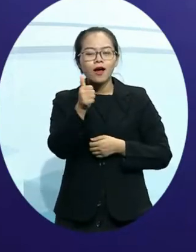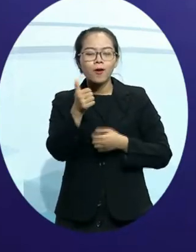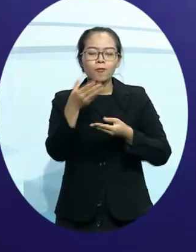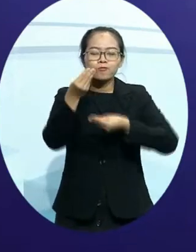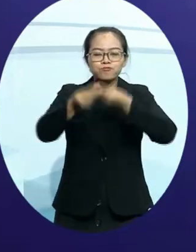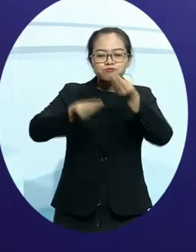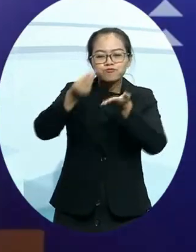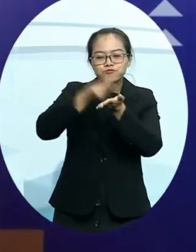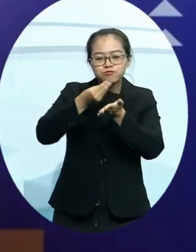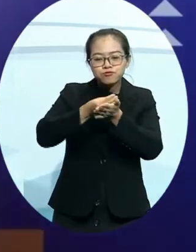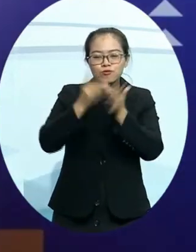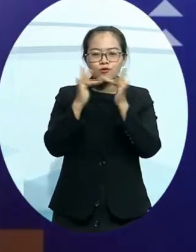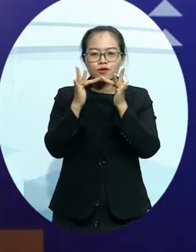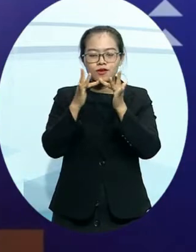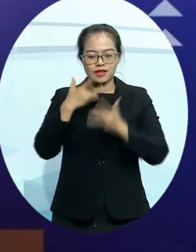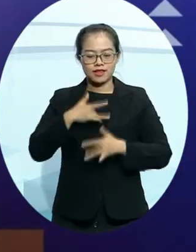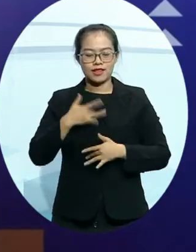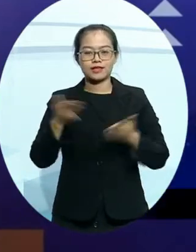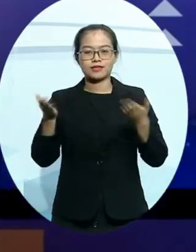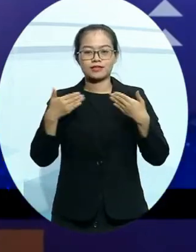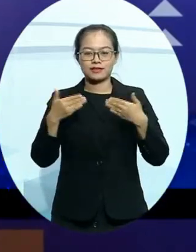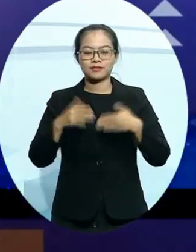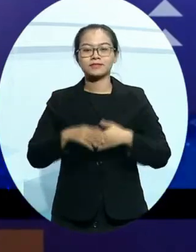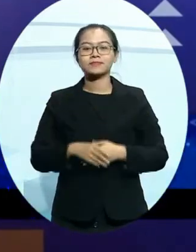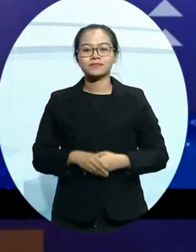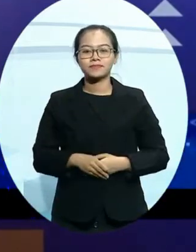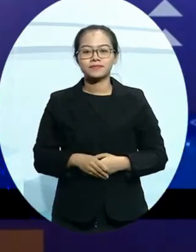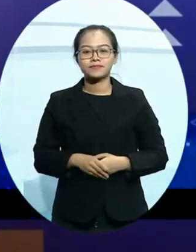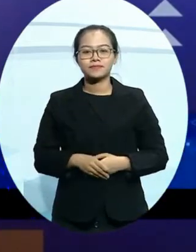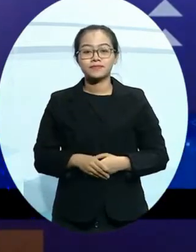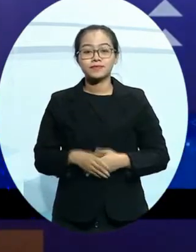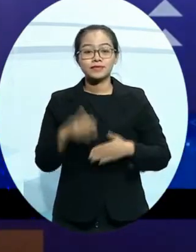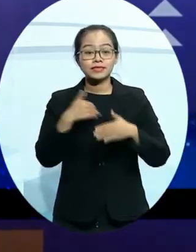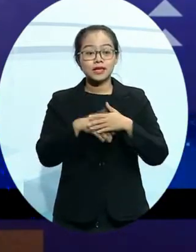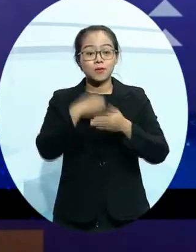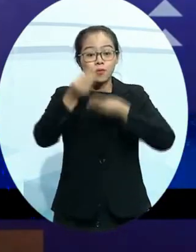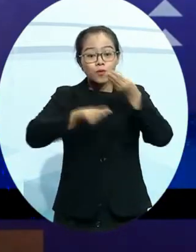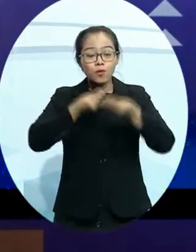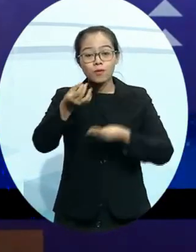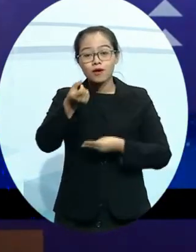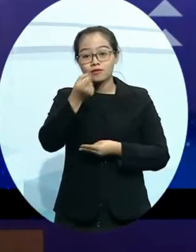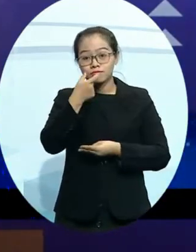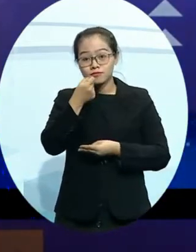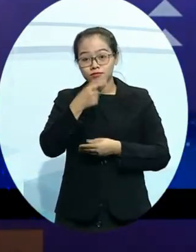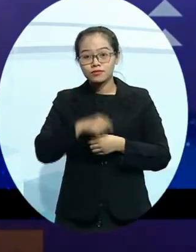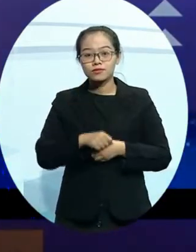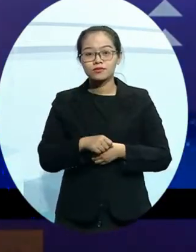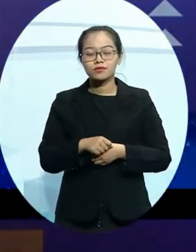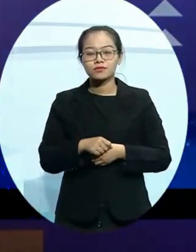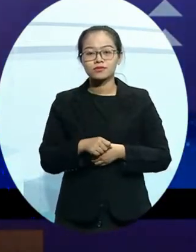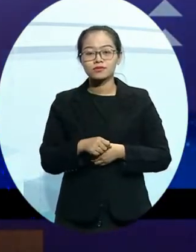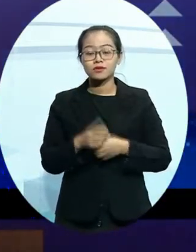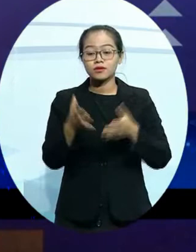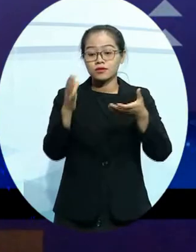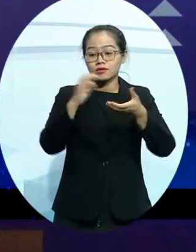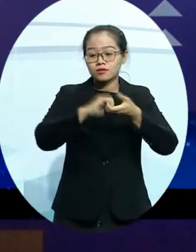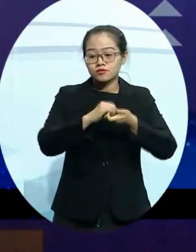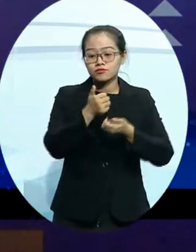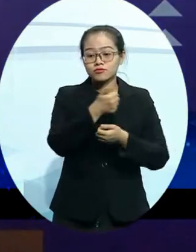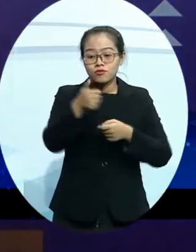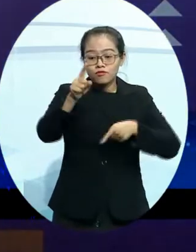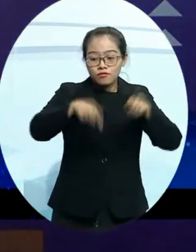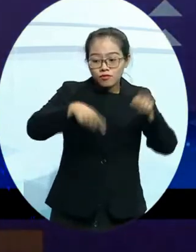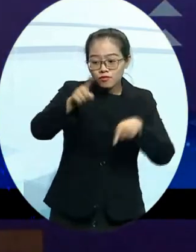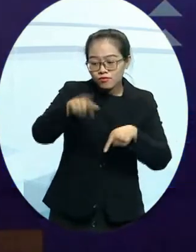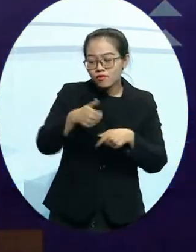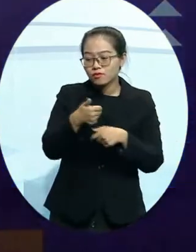tiện lợi, nhanh chóng. Ở sàn thương mại điện tử đầu tiên và tiên phong trong ngành dược thì mong muốn của thuốc sĩ.vn là kết nối trực tiếp nhà phân phối và nhà sản xuất tới nhà